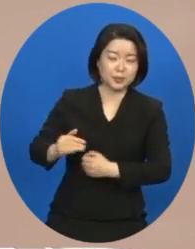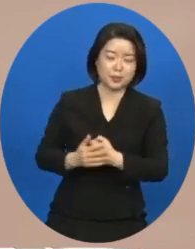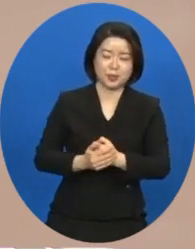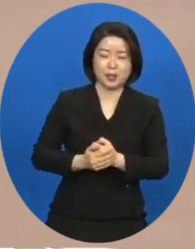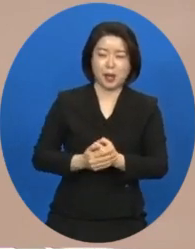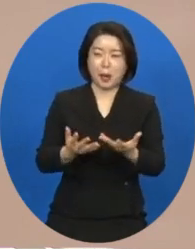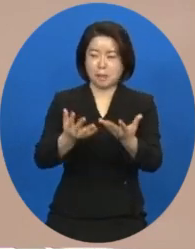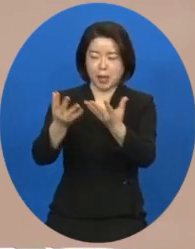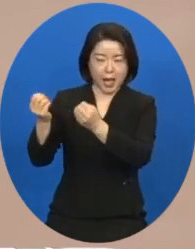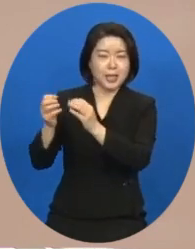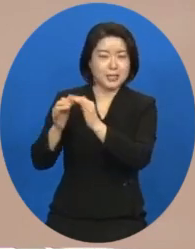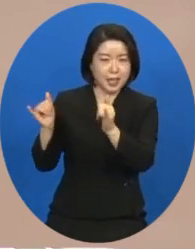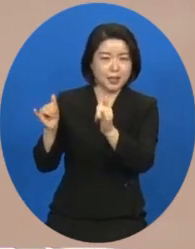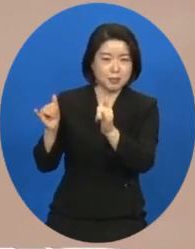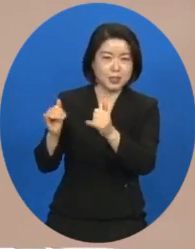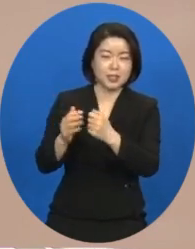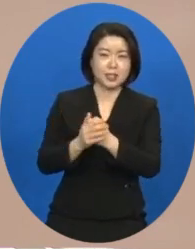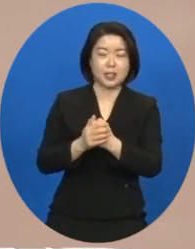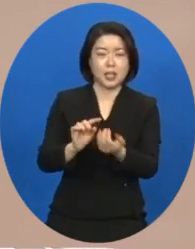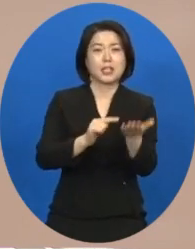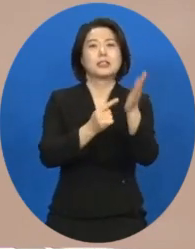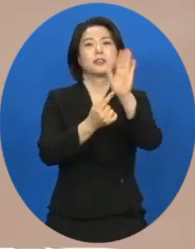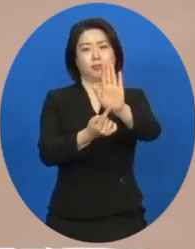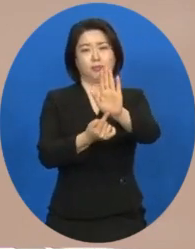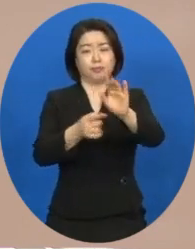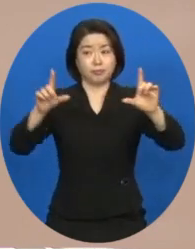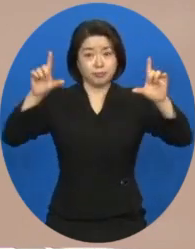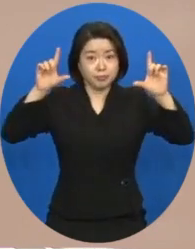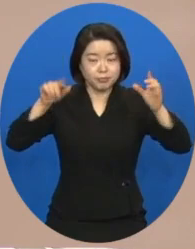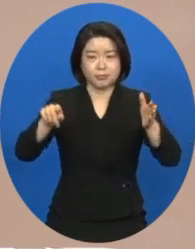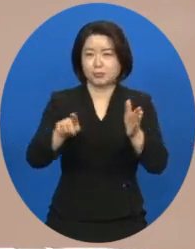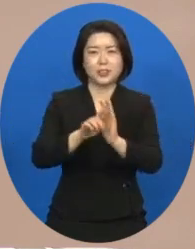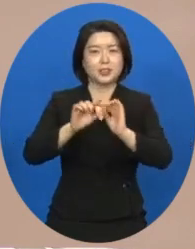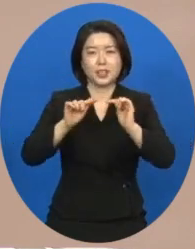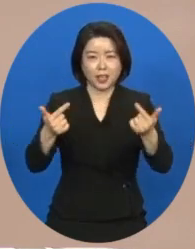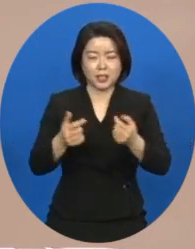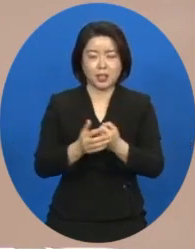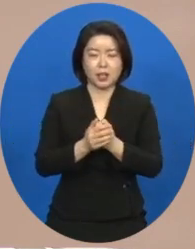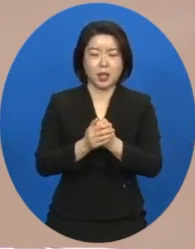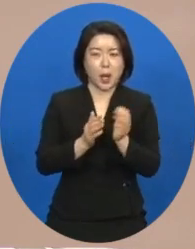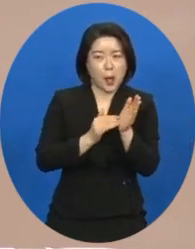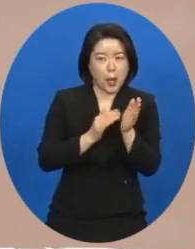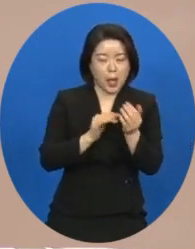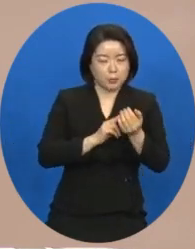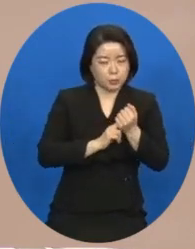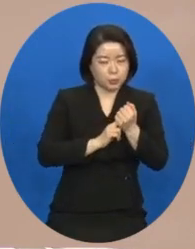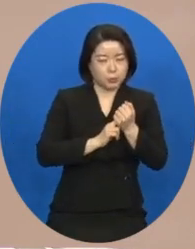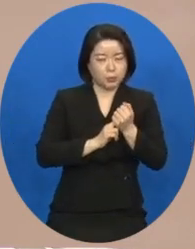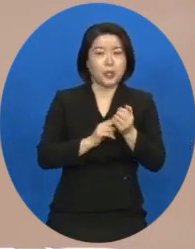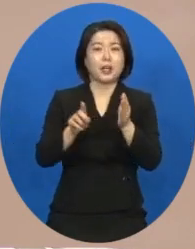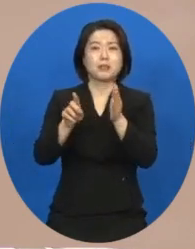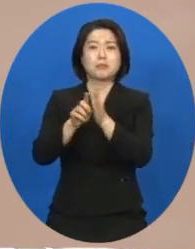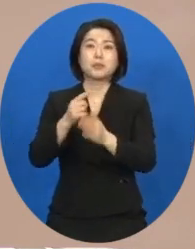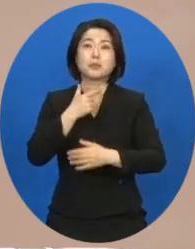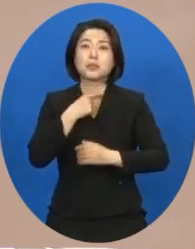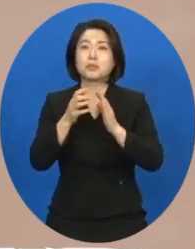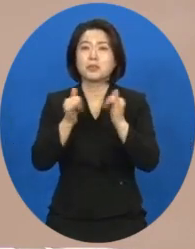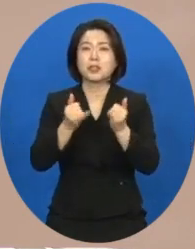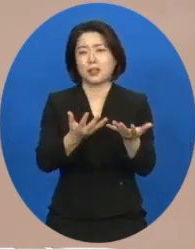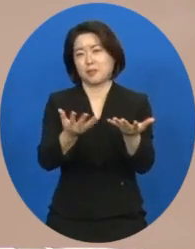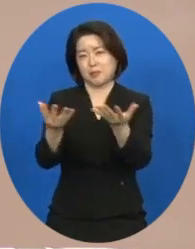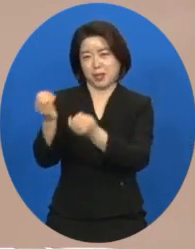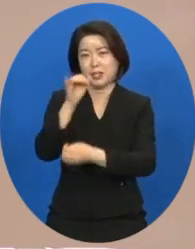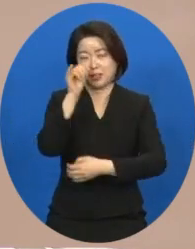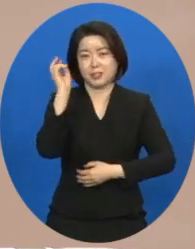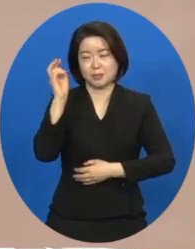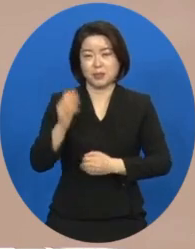많은 성도들이 드러내고 믿기보다 그냥 숨기고 믿으려고 하는 분들이 많습니다.